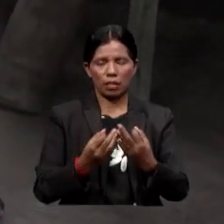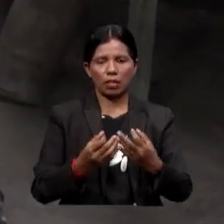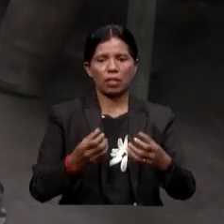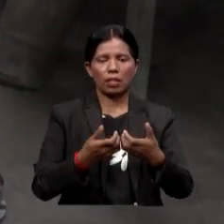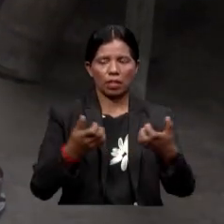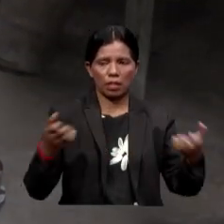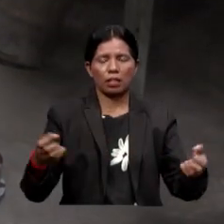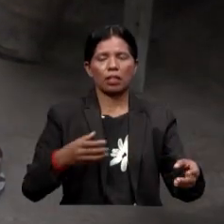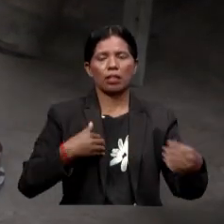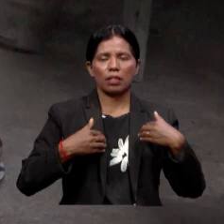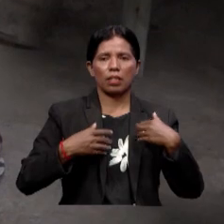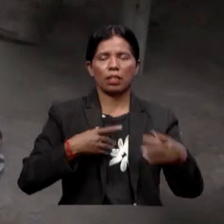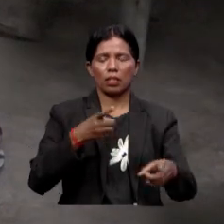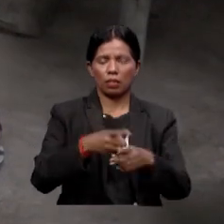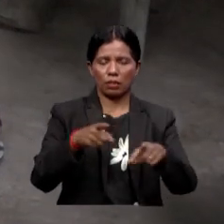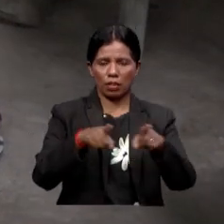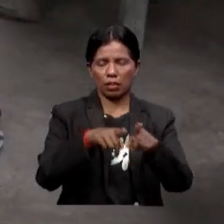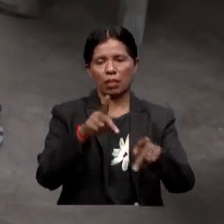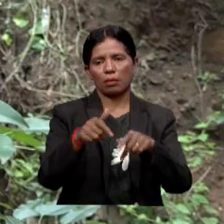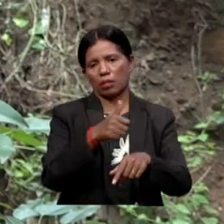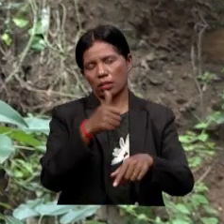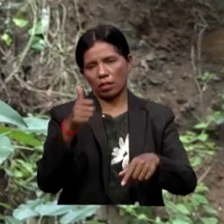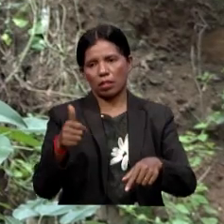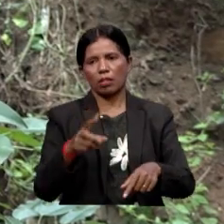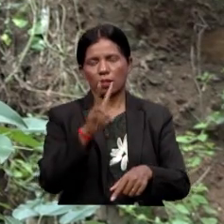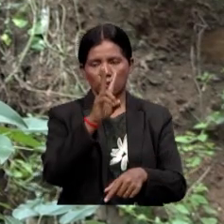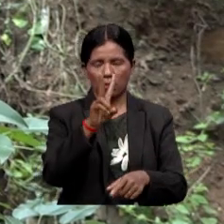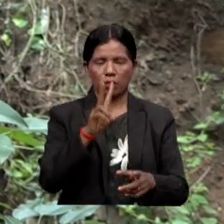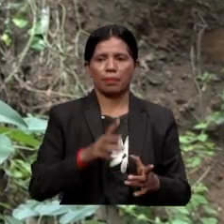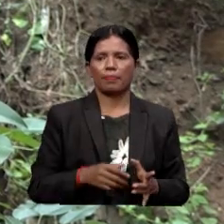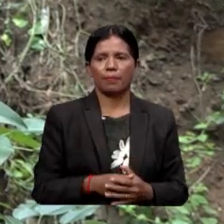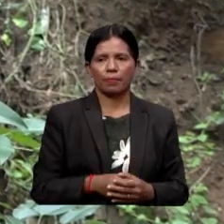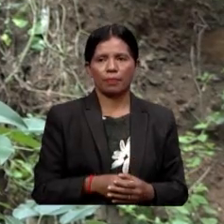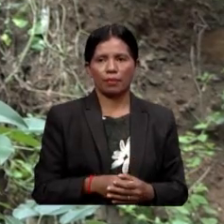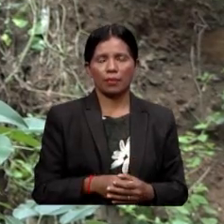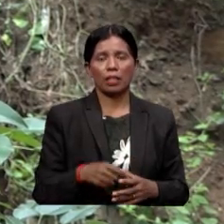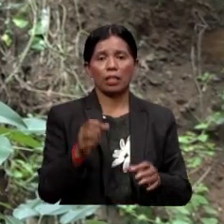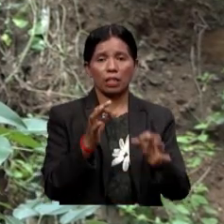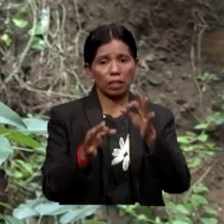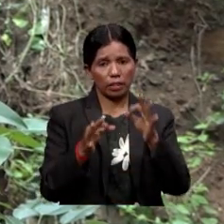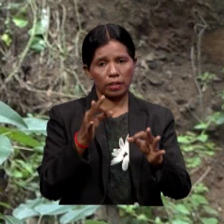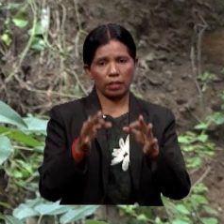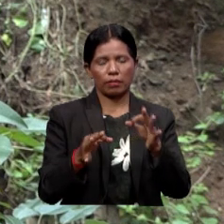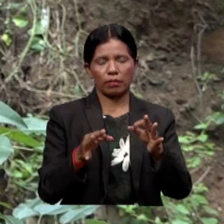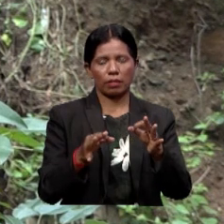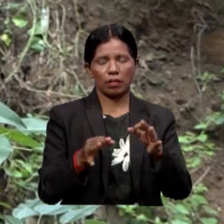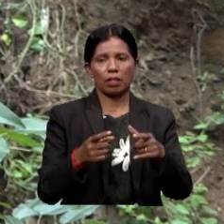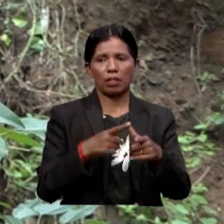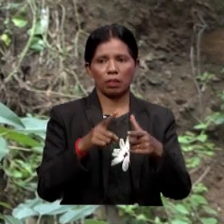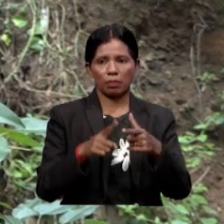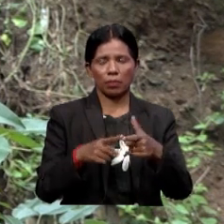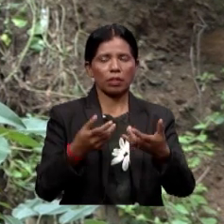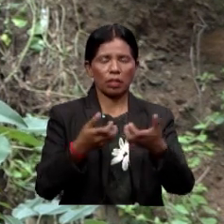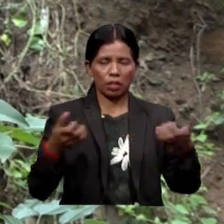esensir selu, ne ida rua, se depois di haketa